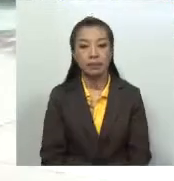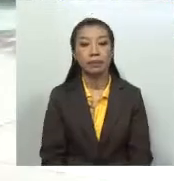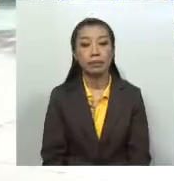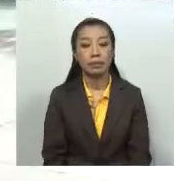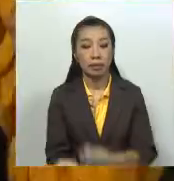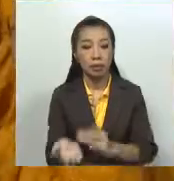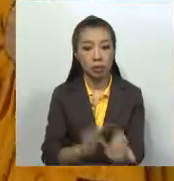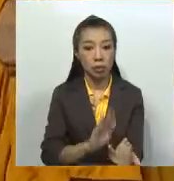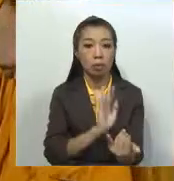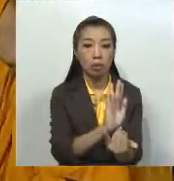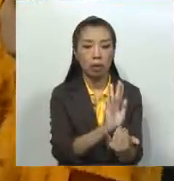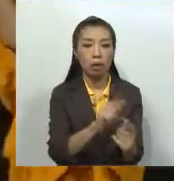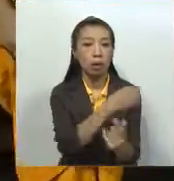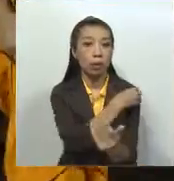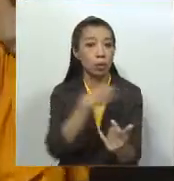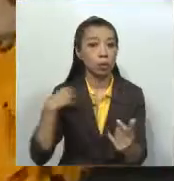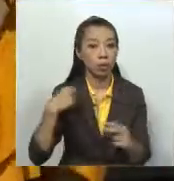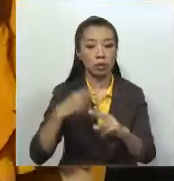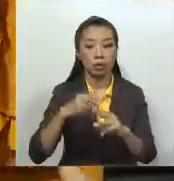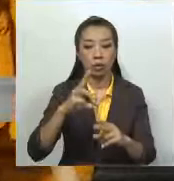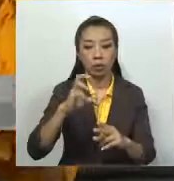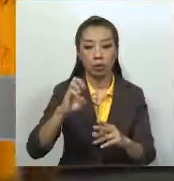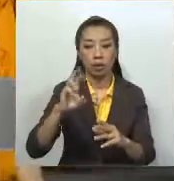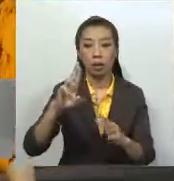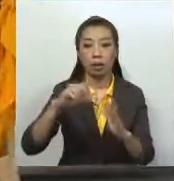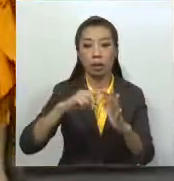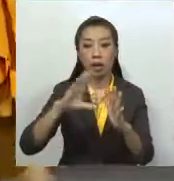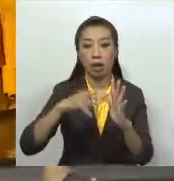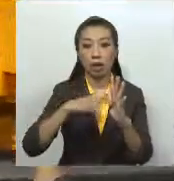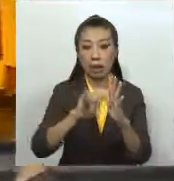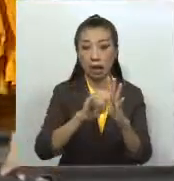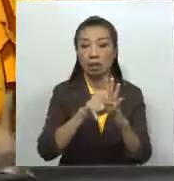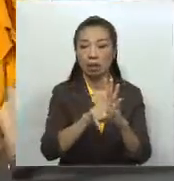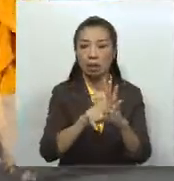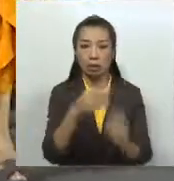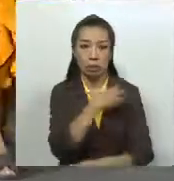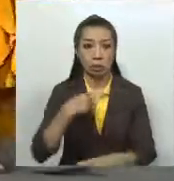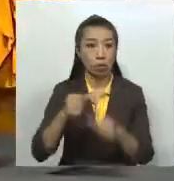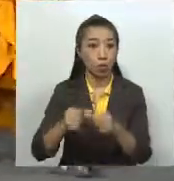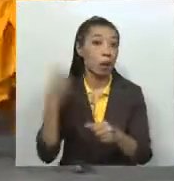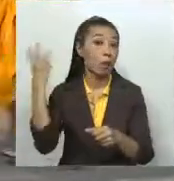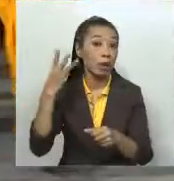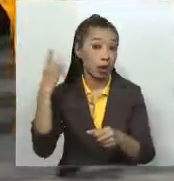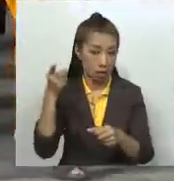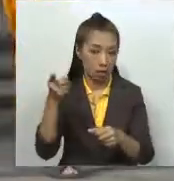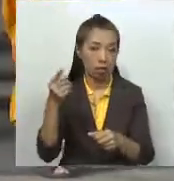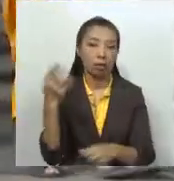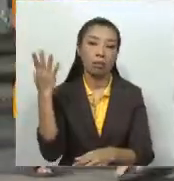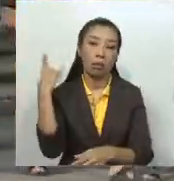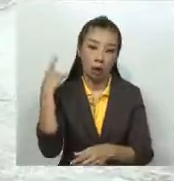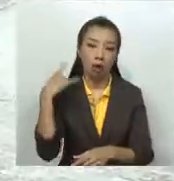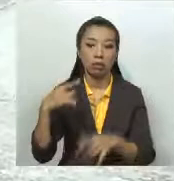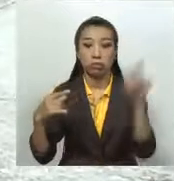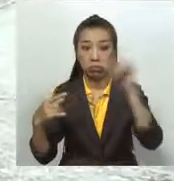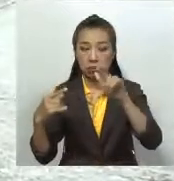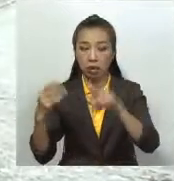โดยร่างของนายเวียรชัยพลาไซเอกอัครราชทูตไทยณกรุงวอชิงตันดีซีประเทศสหรัฐอเมริกาถูกนำกลับมาถึงท่าอากาศย